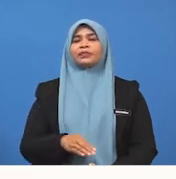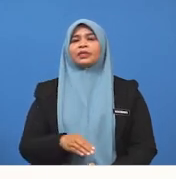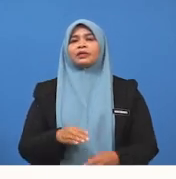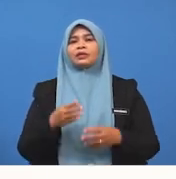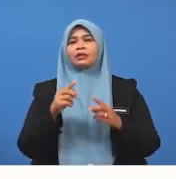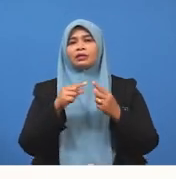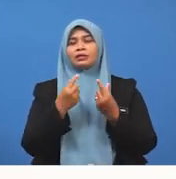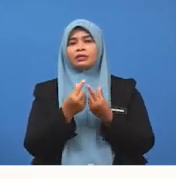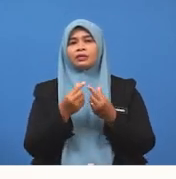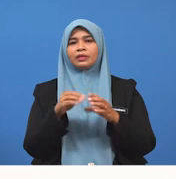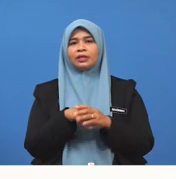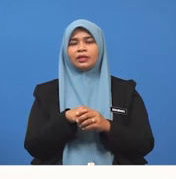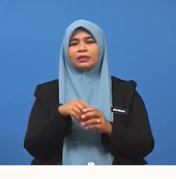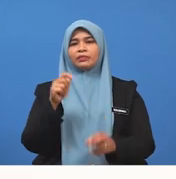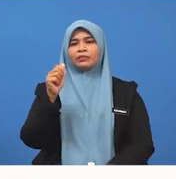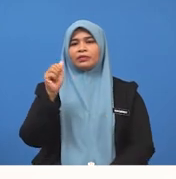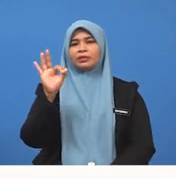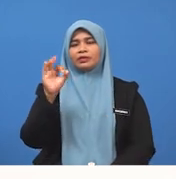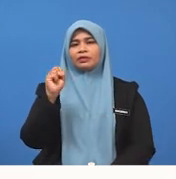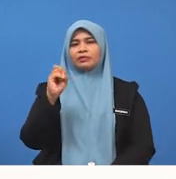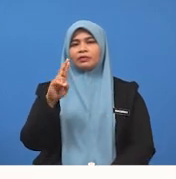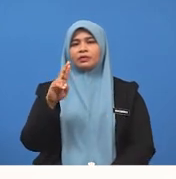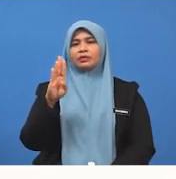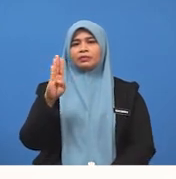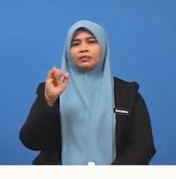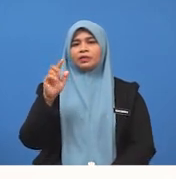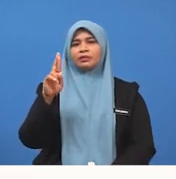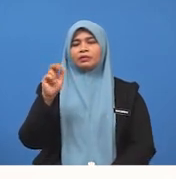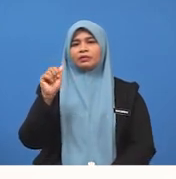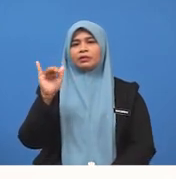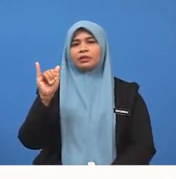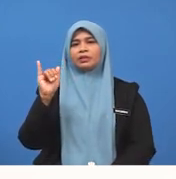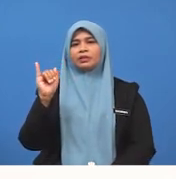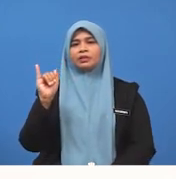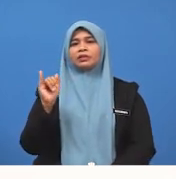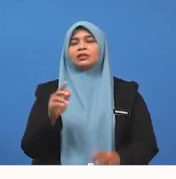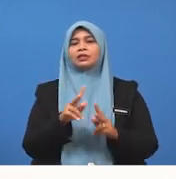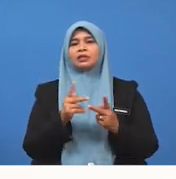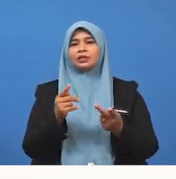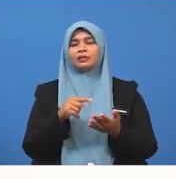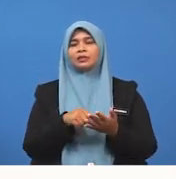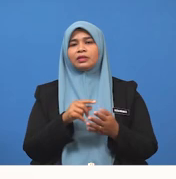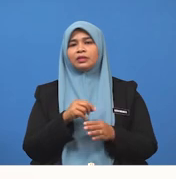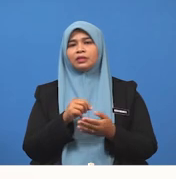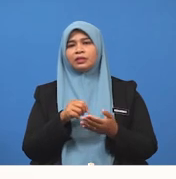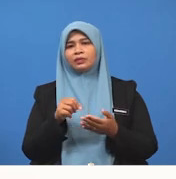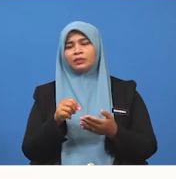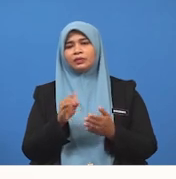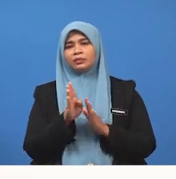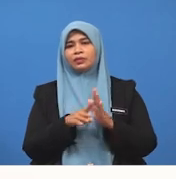kita tergolong dalam kategori tafsir bir-ra'yi kitab ini dikarang